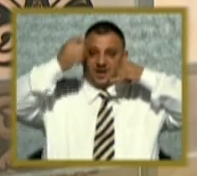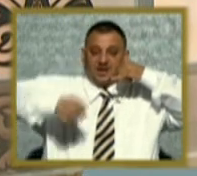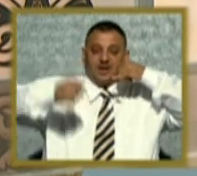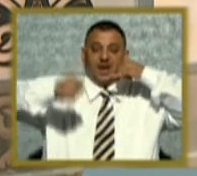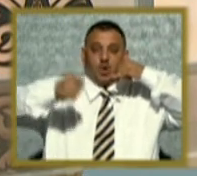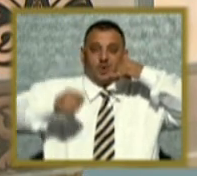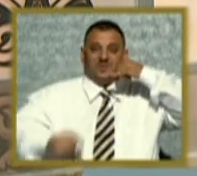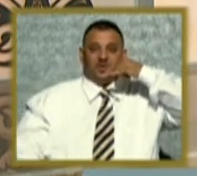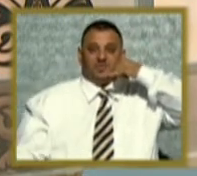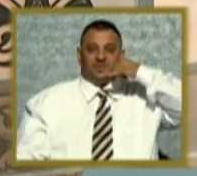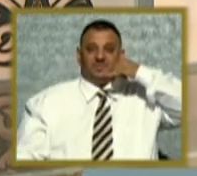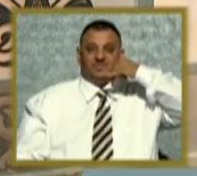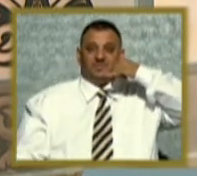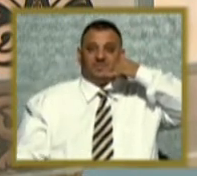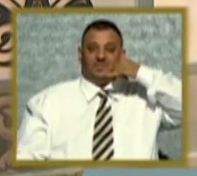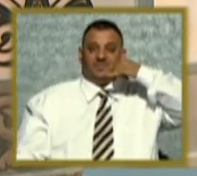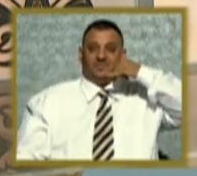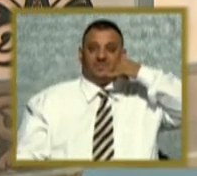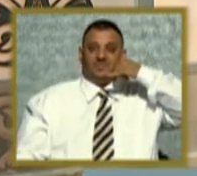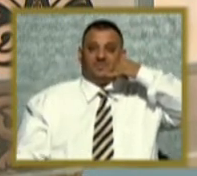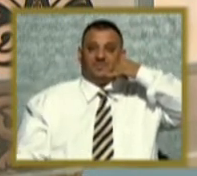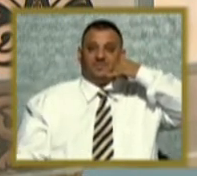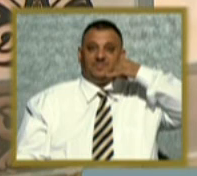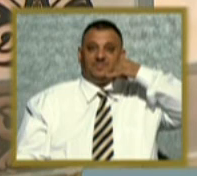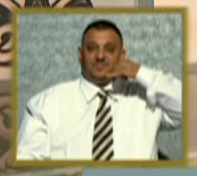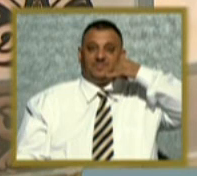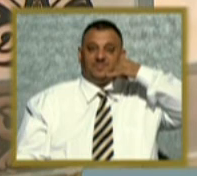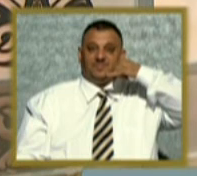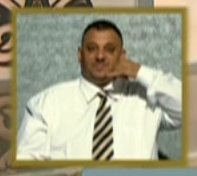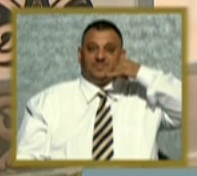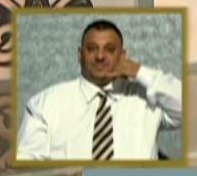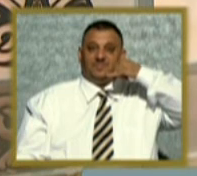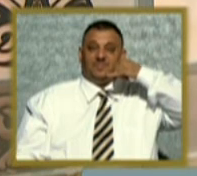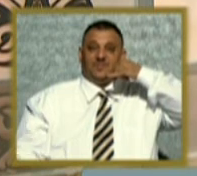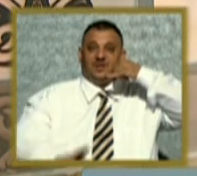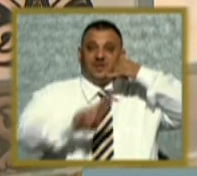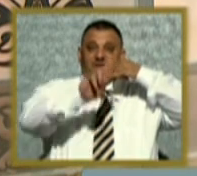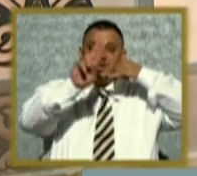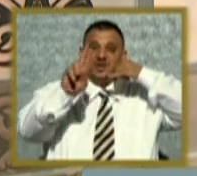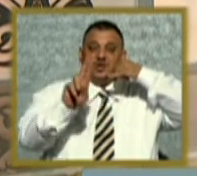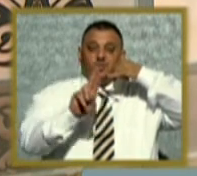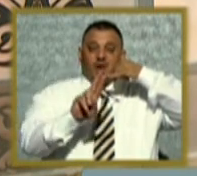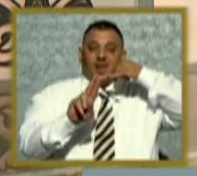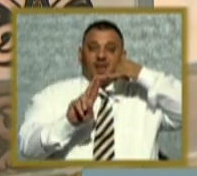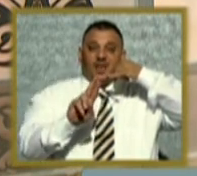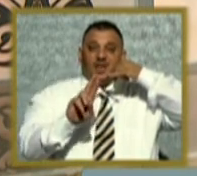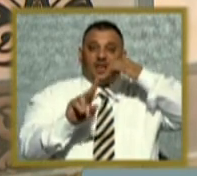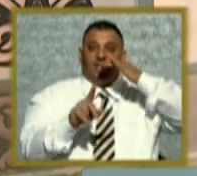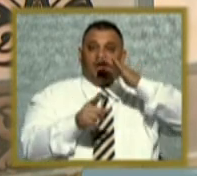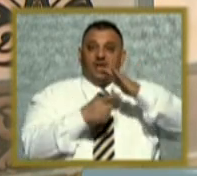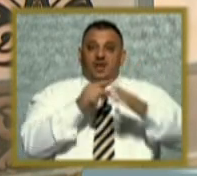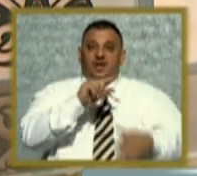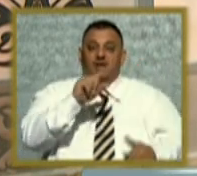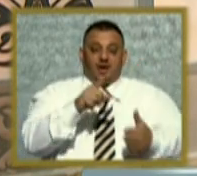الله وبركاته. وعليكم السلام ورحمة الله وبركاته. يا شيخ عندي ثلاث أسئلة.